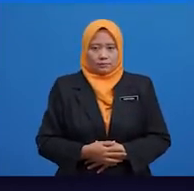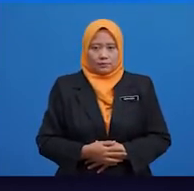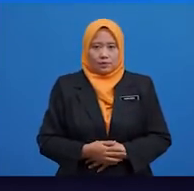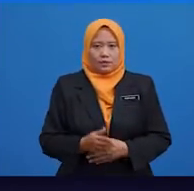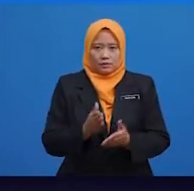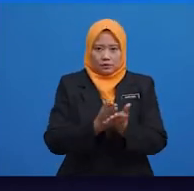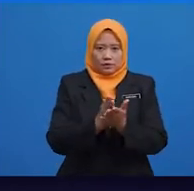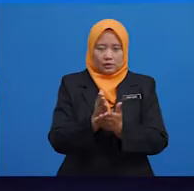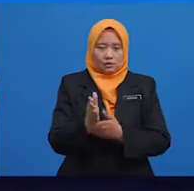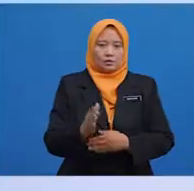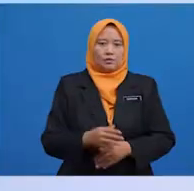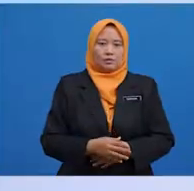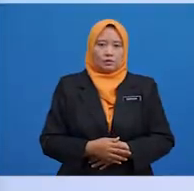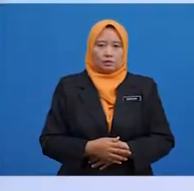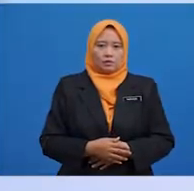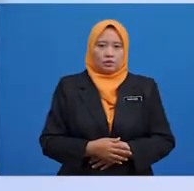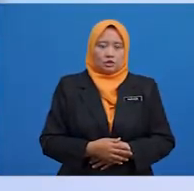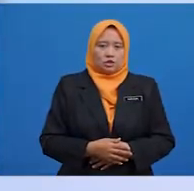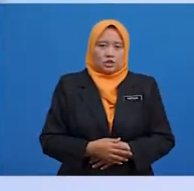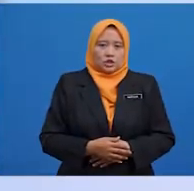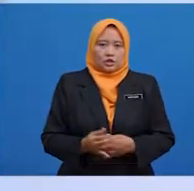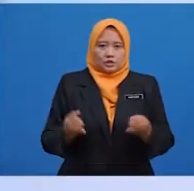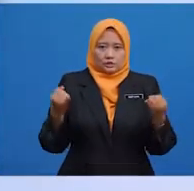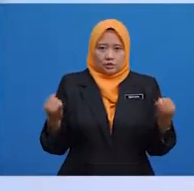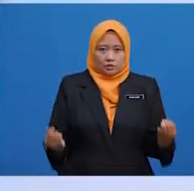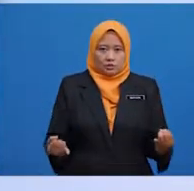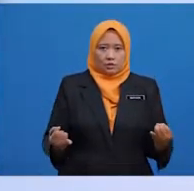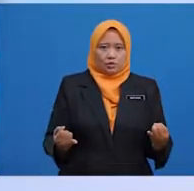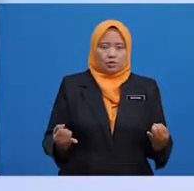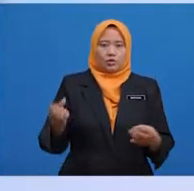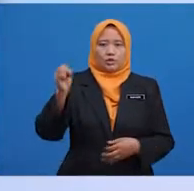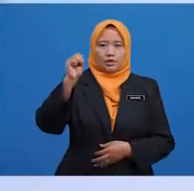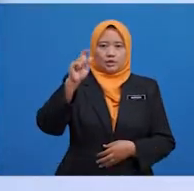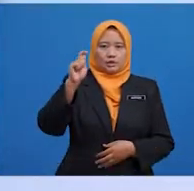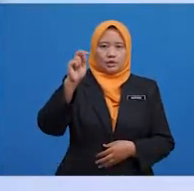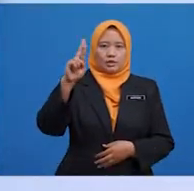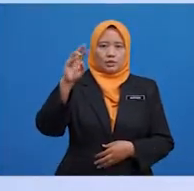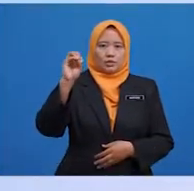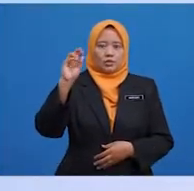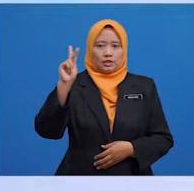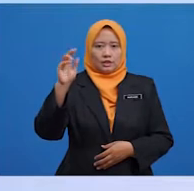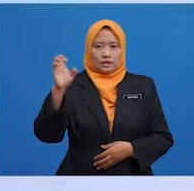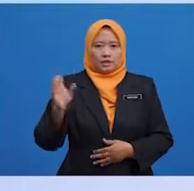Seterusnya, berkenaan isi padu strok dan keluaran jantung.